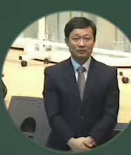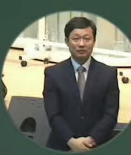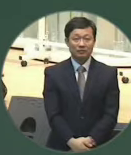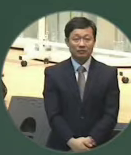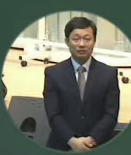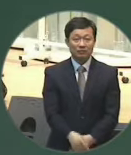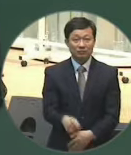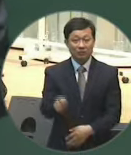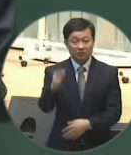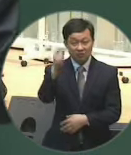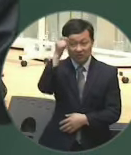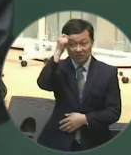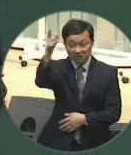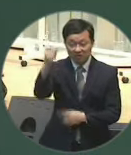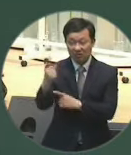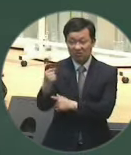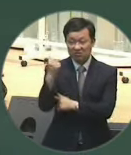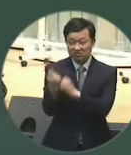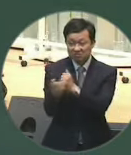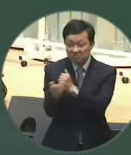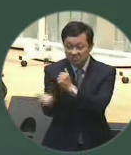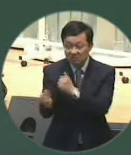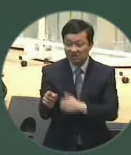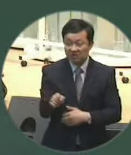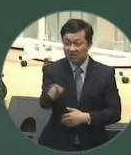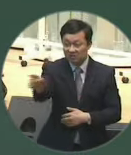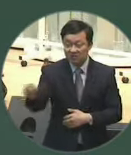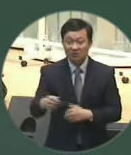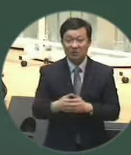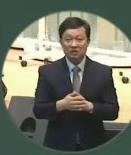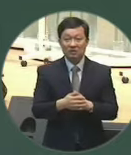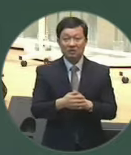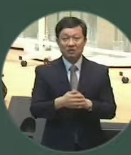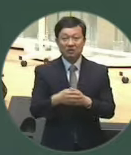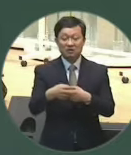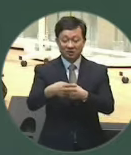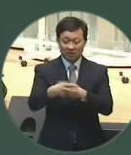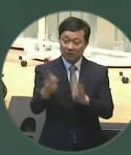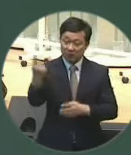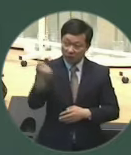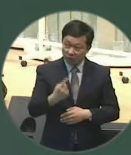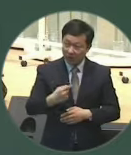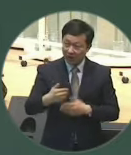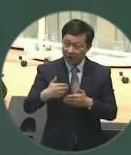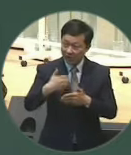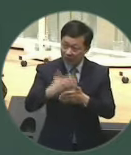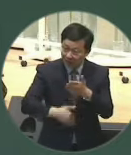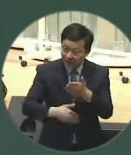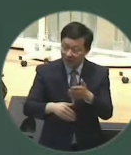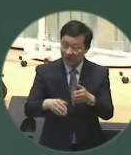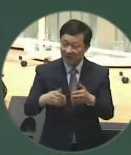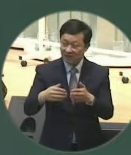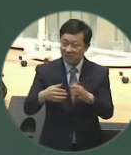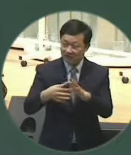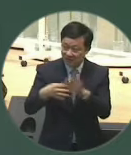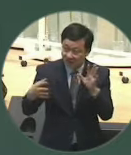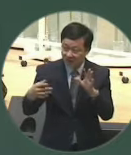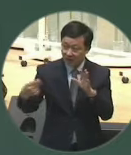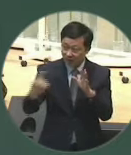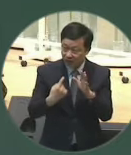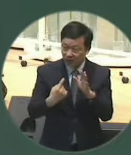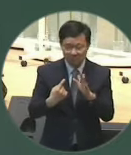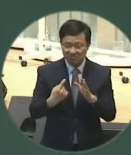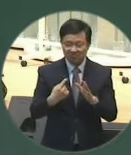영향력 있는 분들이 뭐 우리 다락방에서 우리 교회를 간다, 뭐 어디 교회 간다, 저는 눈도 감상 안 합니다. Sometimes I hear some people who are